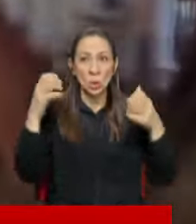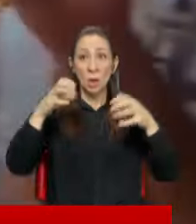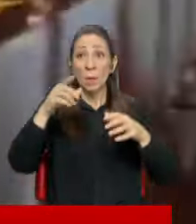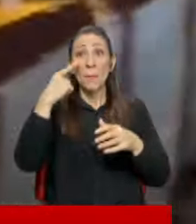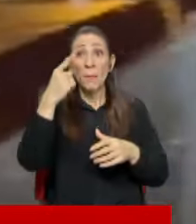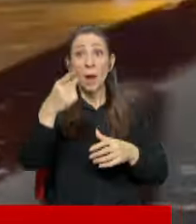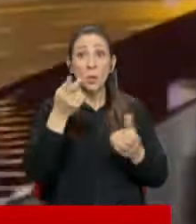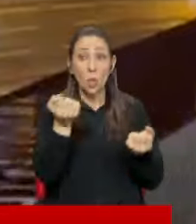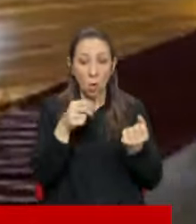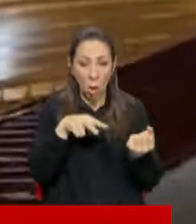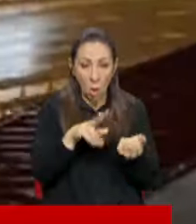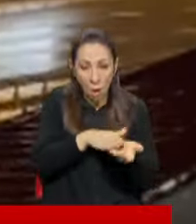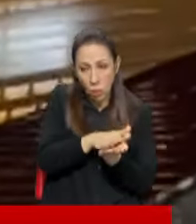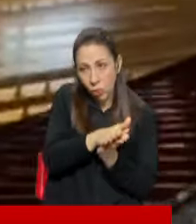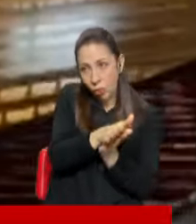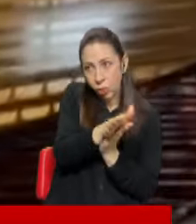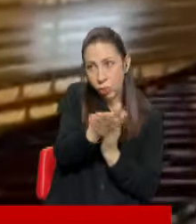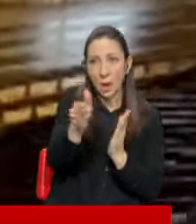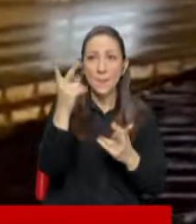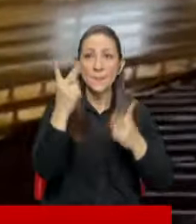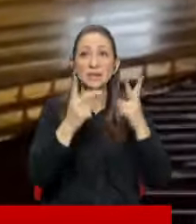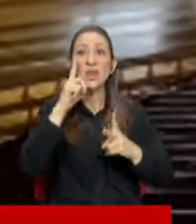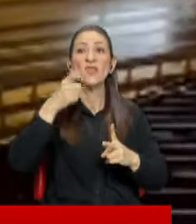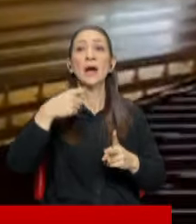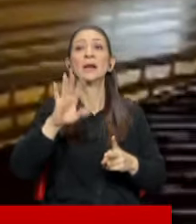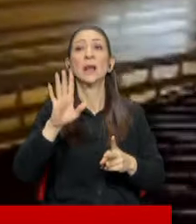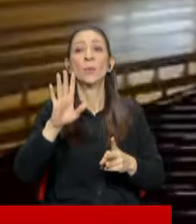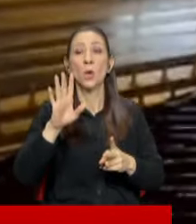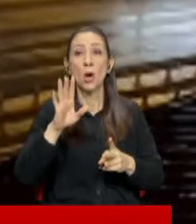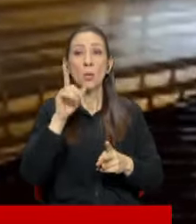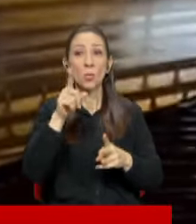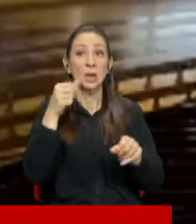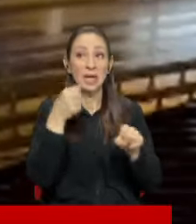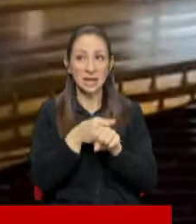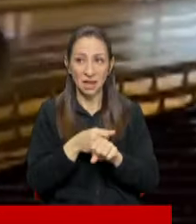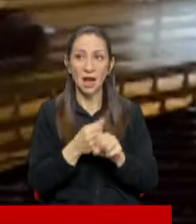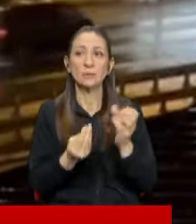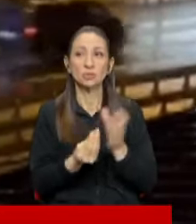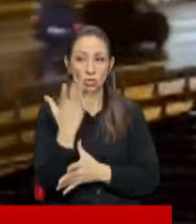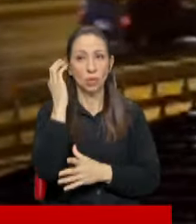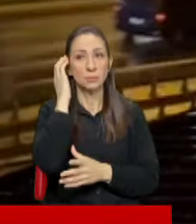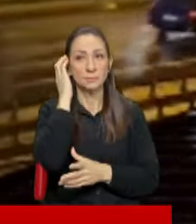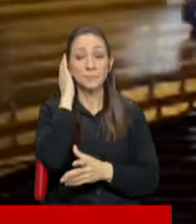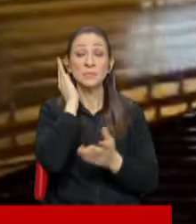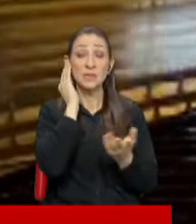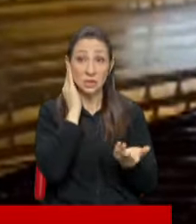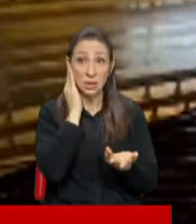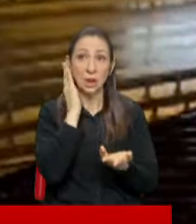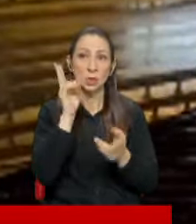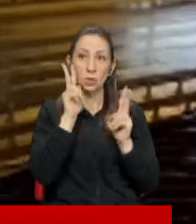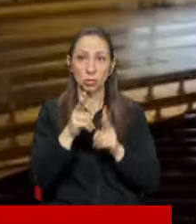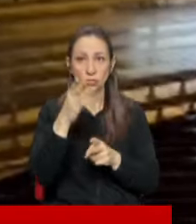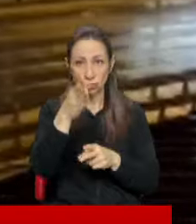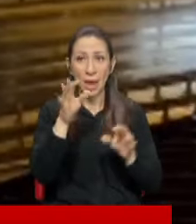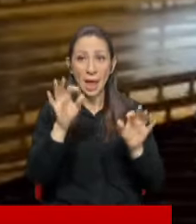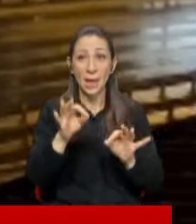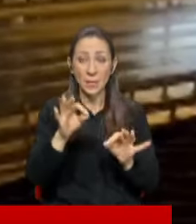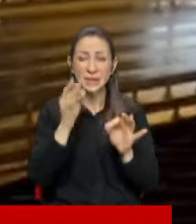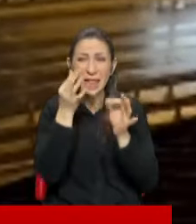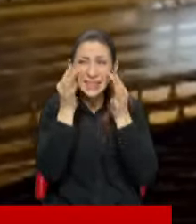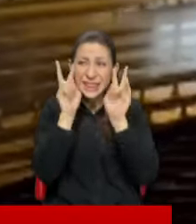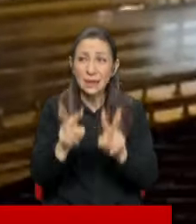Yolun kayganlaştığını sürücüler bazen fark edemiyor ve bu kazalar da meydana geliyor. İşte görüyorsunuz, hemen